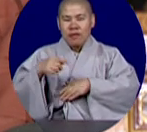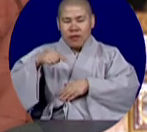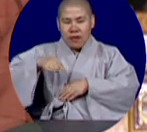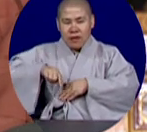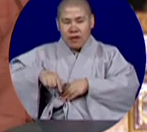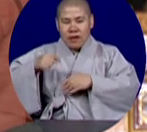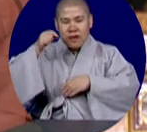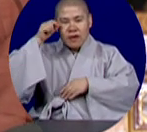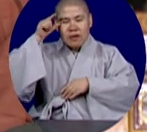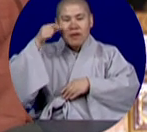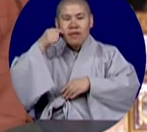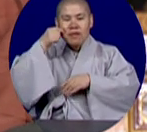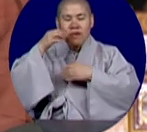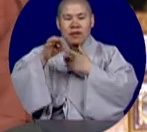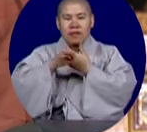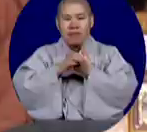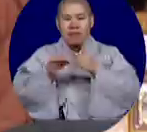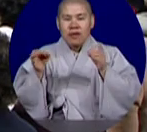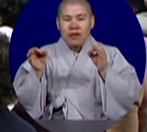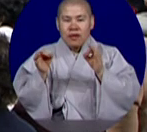깨닫지 못하면 사라져버려요.